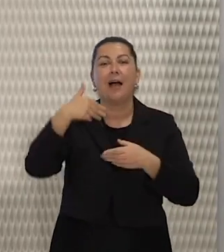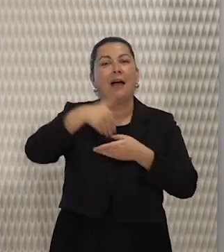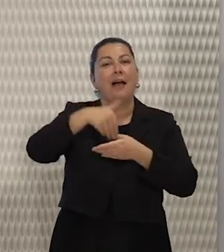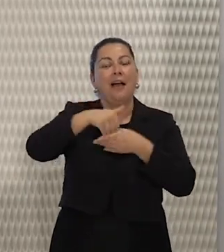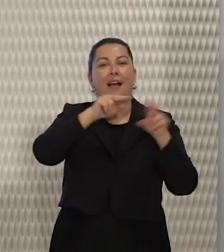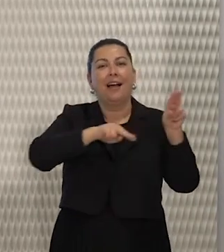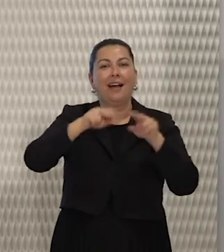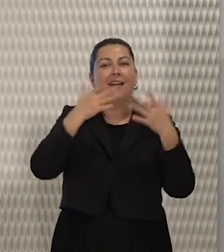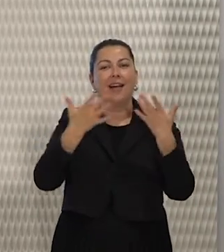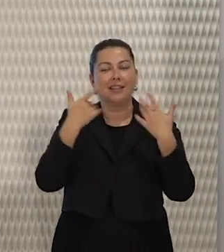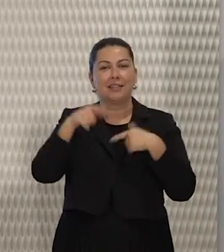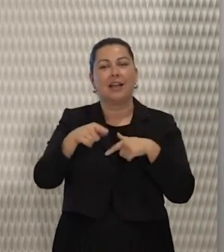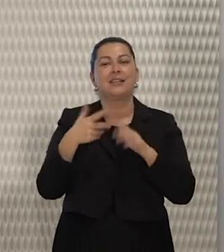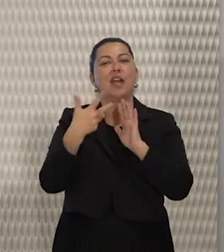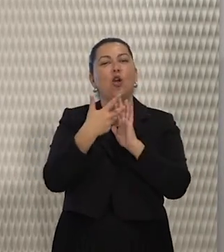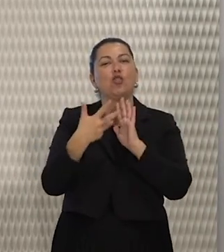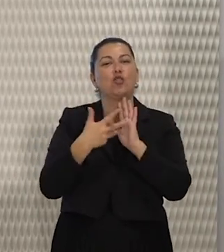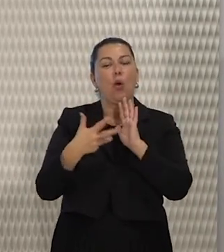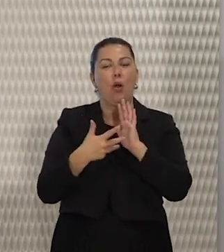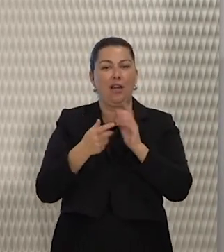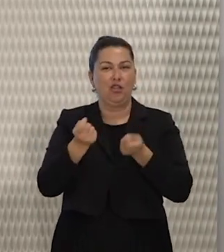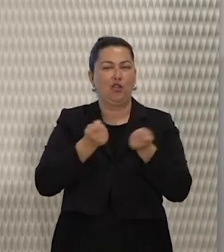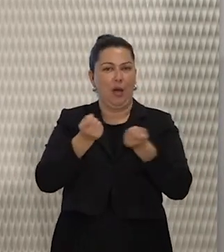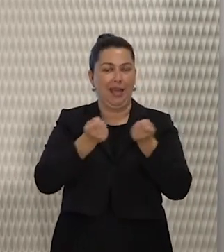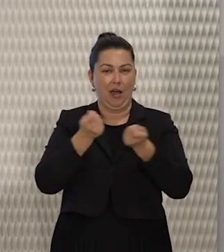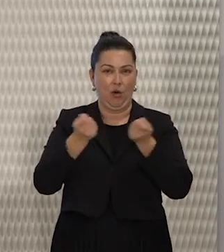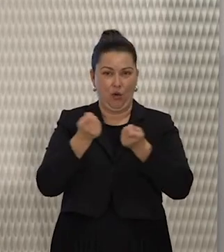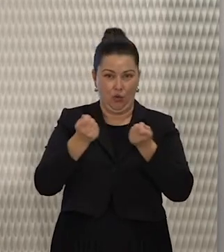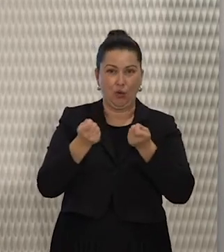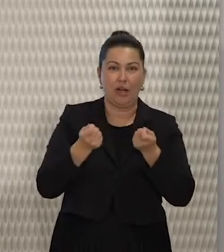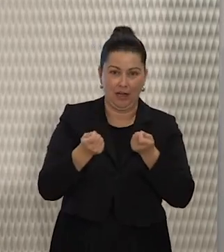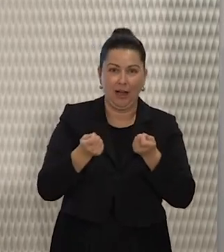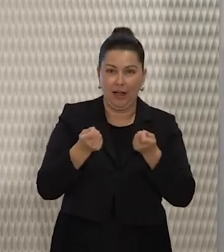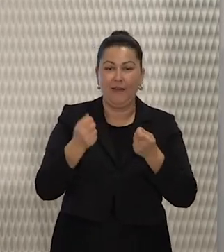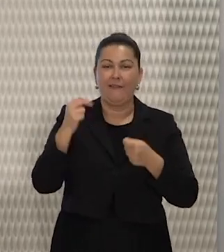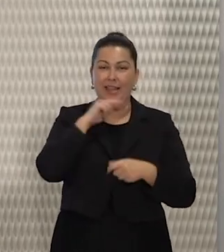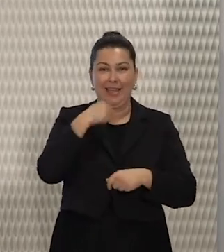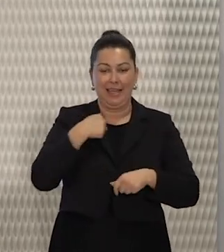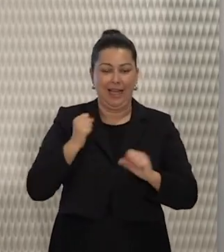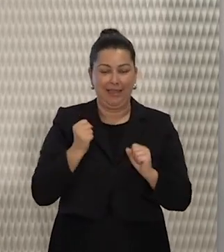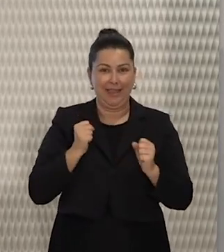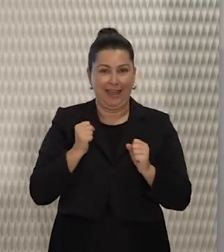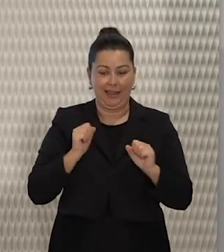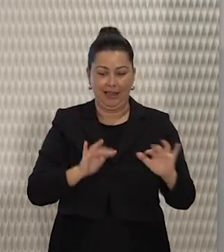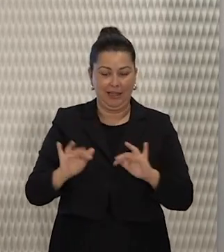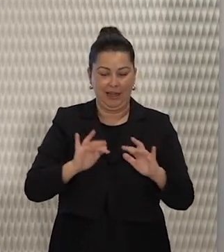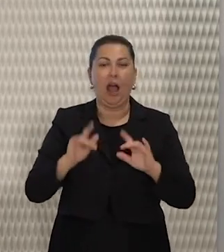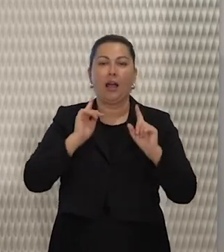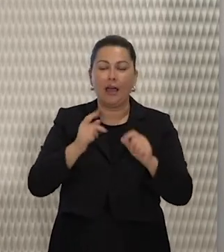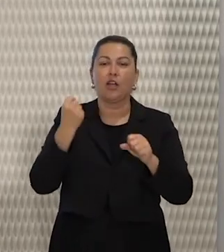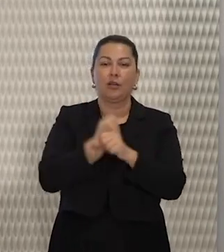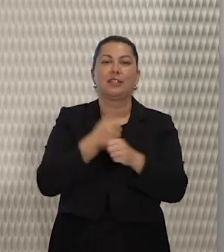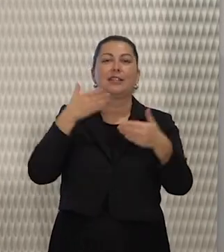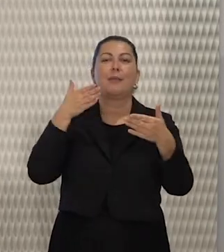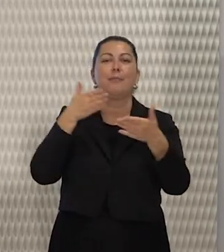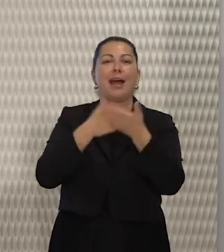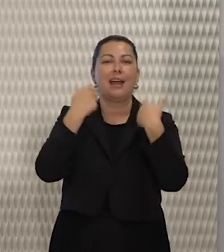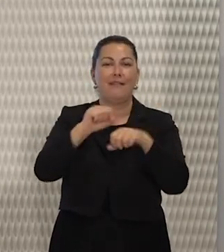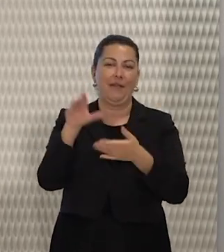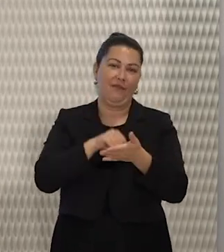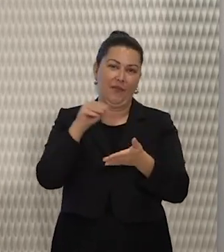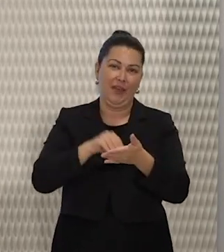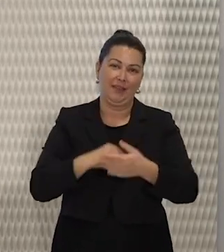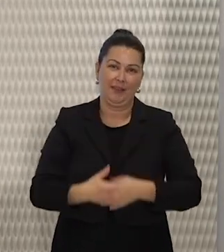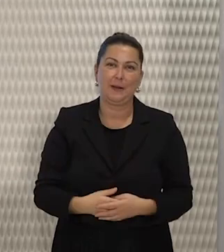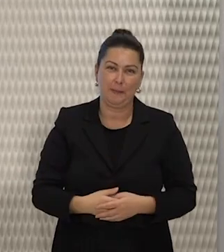Kern ging es darum, dass ein Controller, so wie ich den nicht bedienen kann, so gestaltet wurde, dass er vollkommen barrierefrei zu verwenden